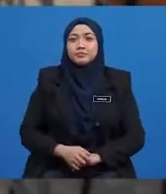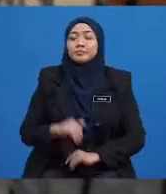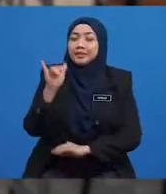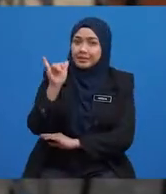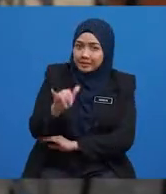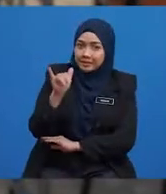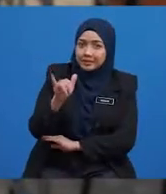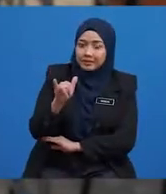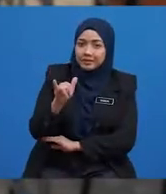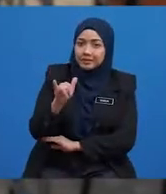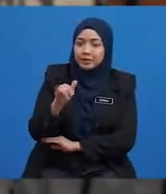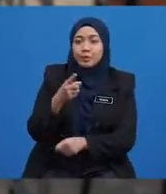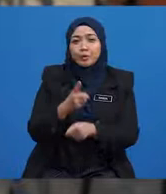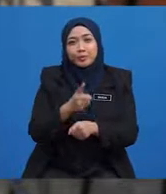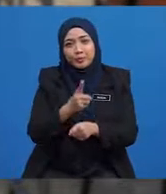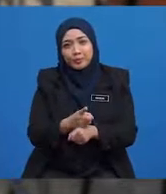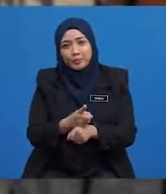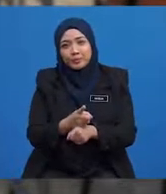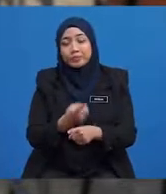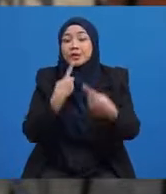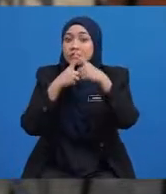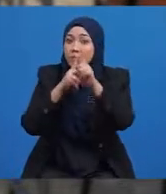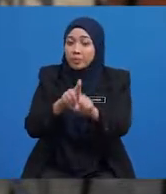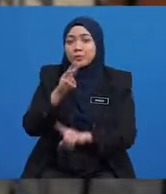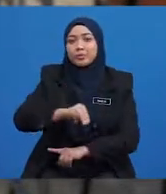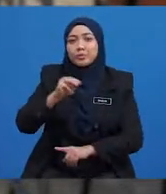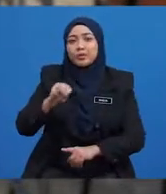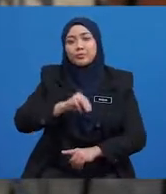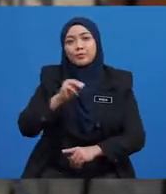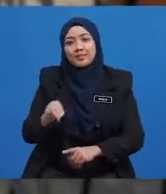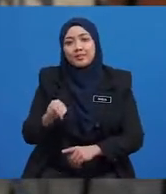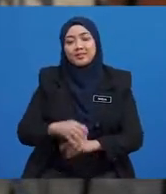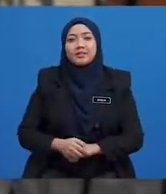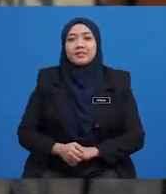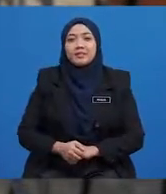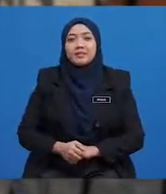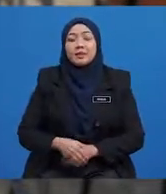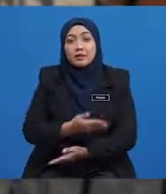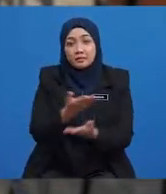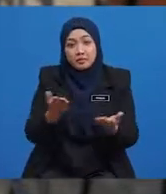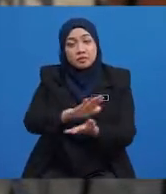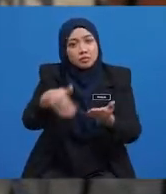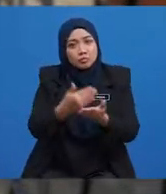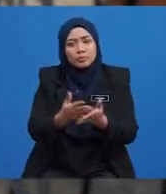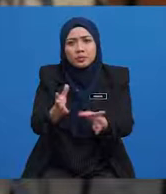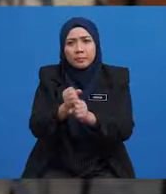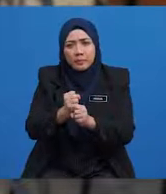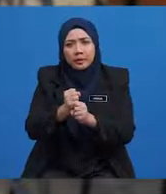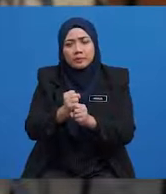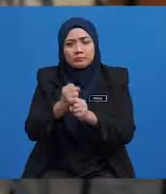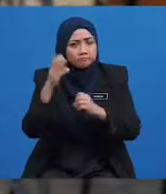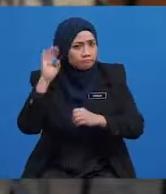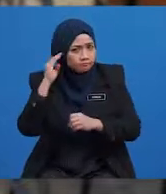Ya, memang betul jawapan murid-murid. Anda semua dapat mendengar bunyi